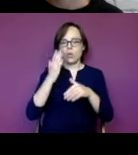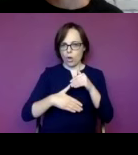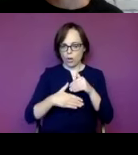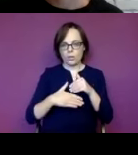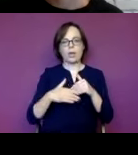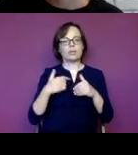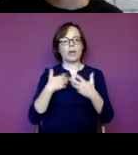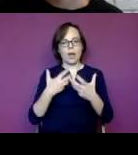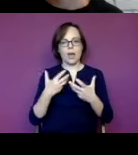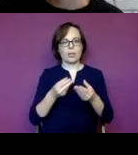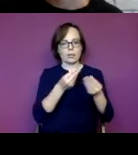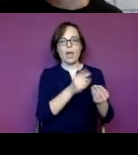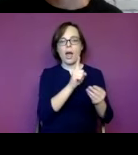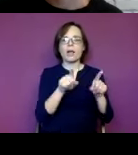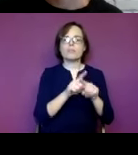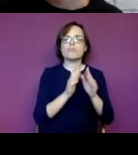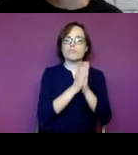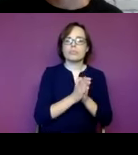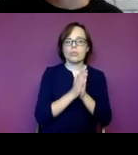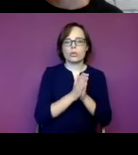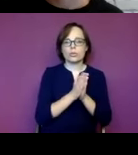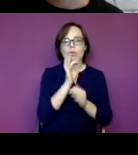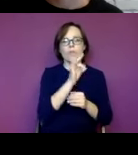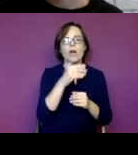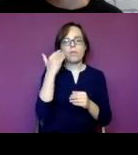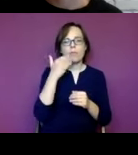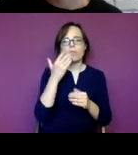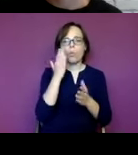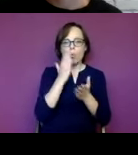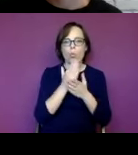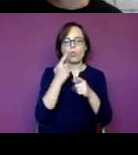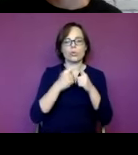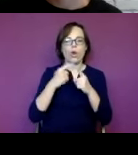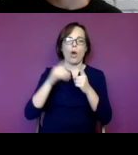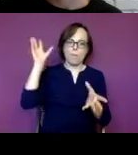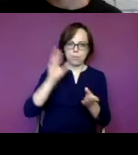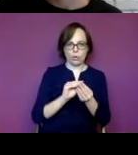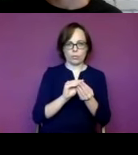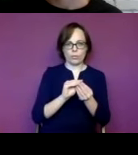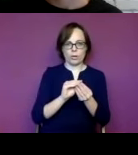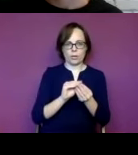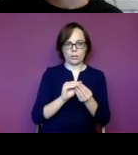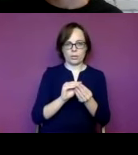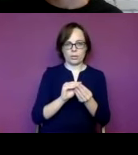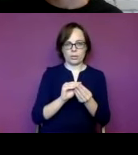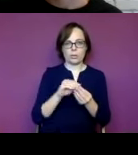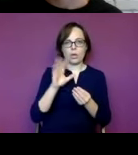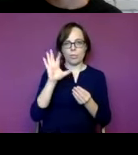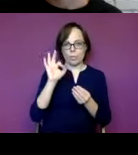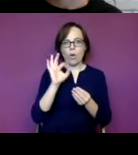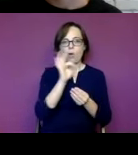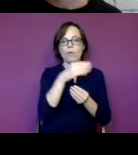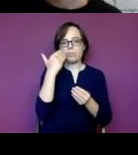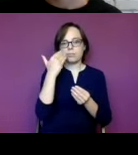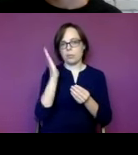ale prosząc jednocześnie, żeby ta wypowiedź może była jakimś takim zbornikiem, czy już podsumowaniem, bo będziemy musieli nią zakończyć to